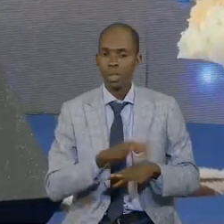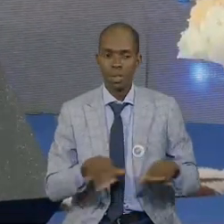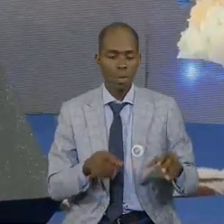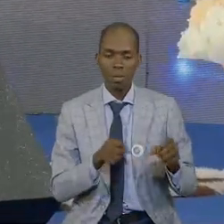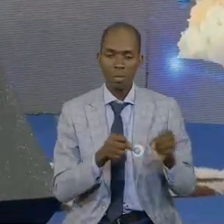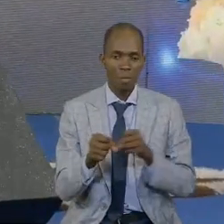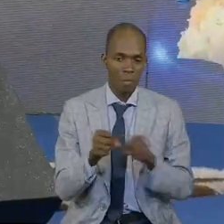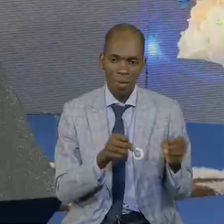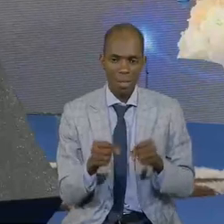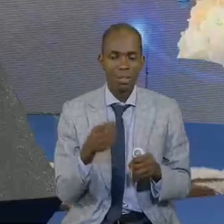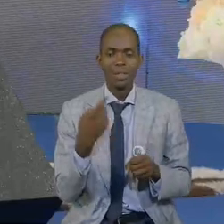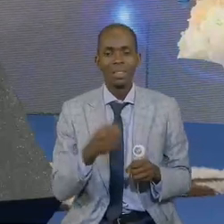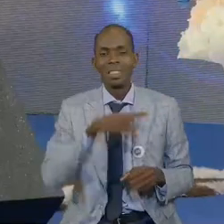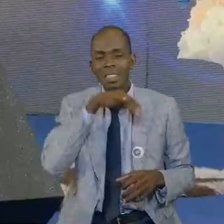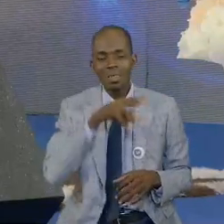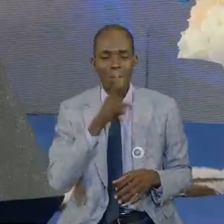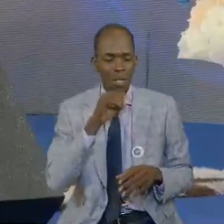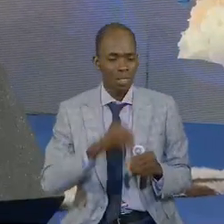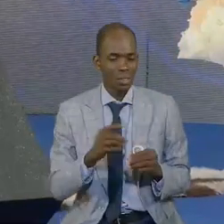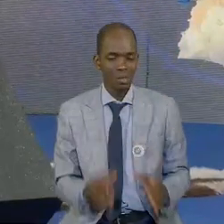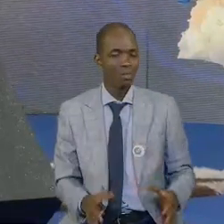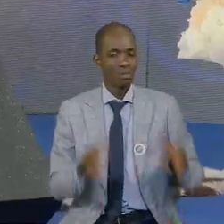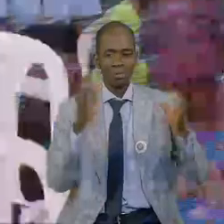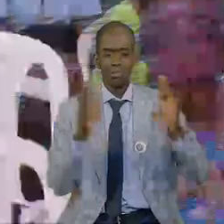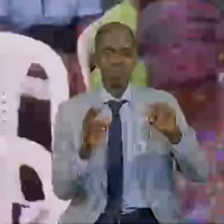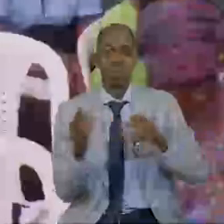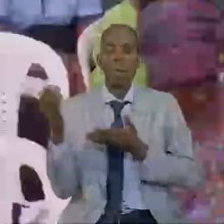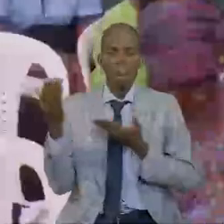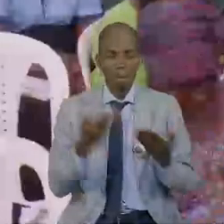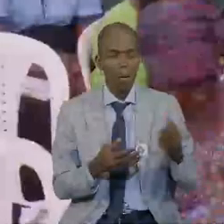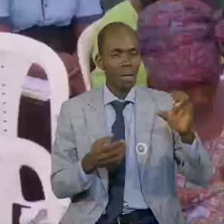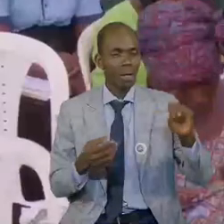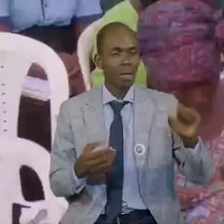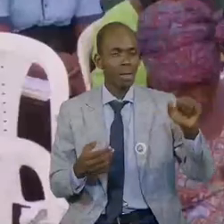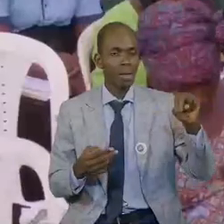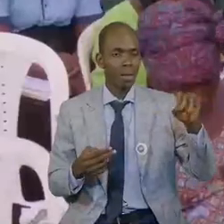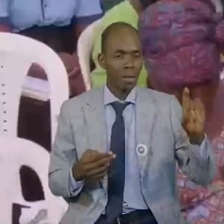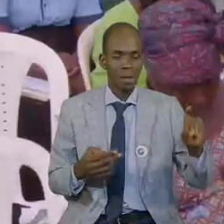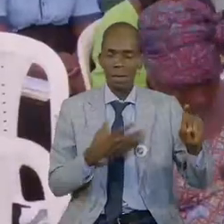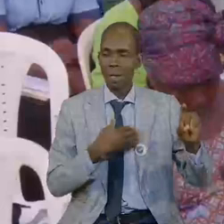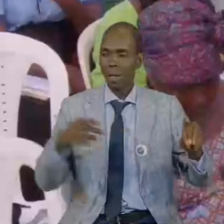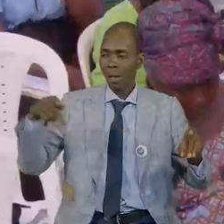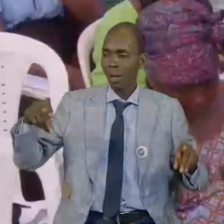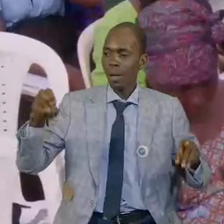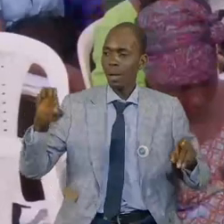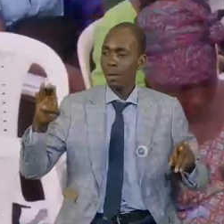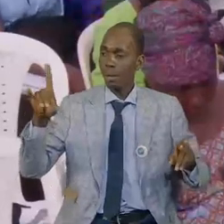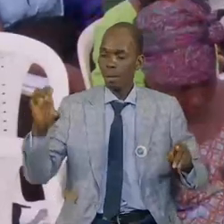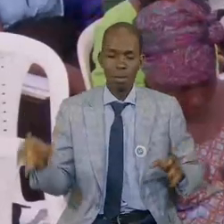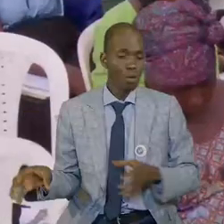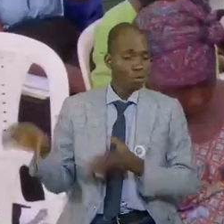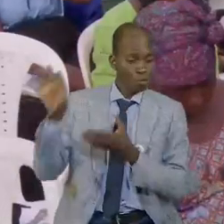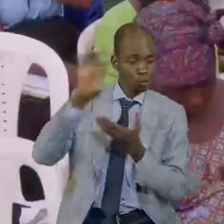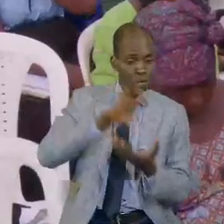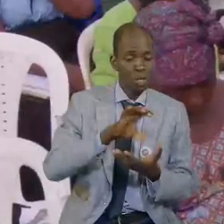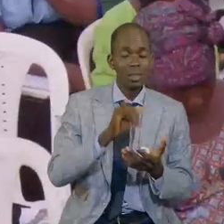Don't fight the dirty water in the drum. Ne combat pas l'eau. I'm bringing sand. That dirty water will go